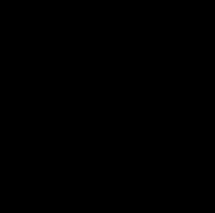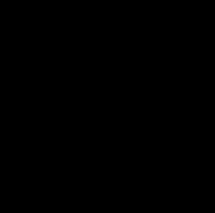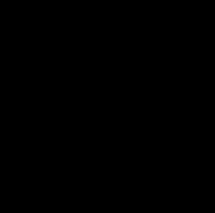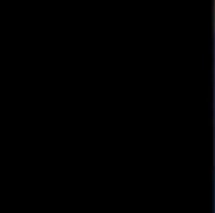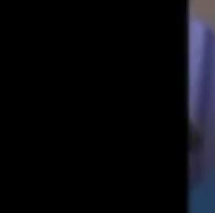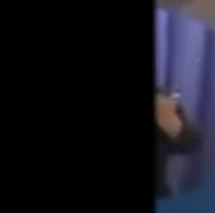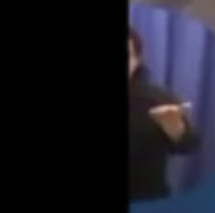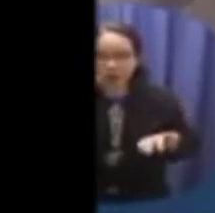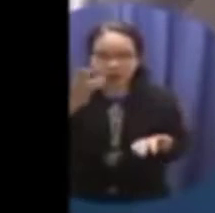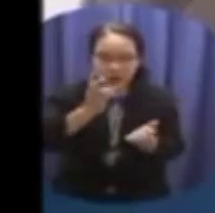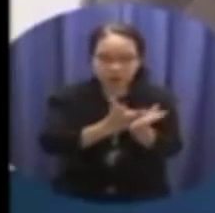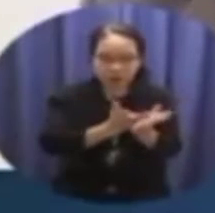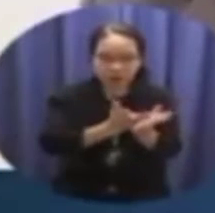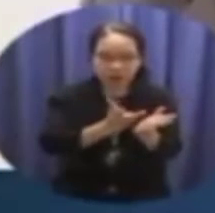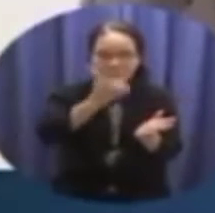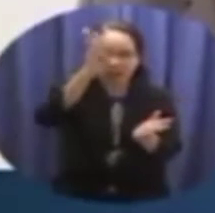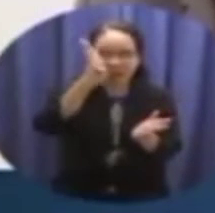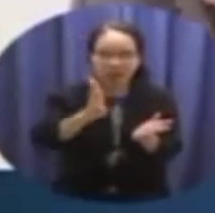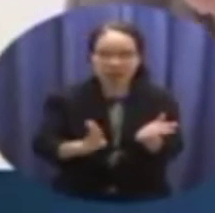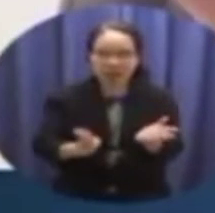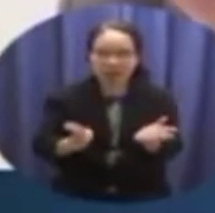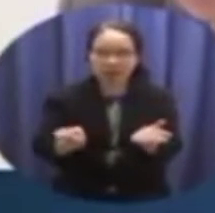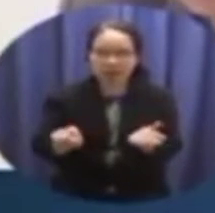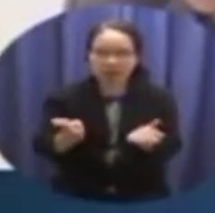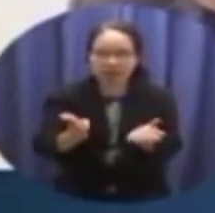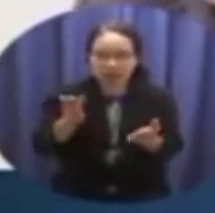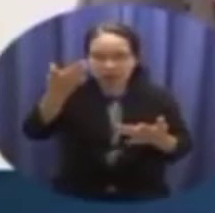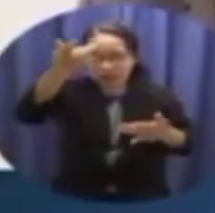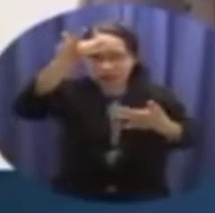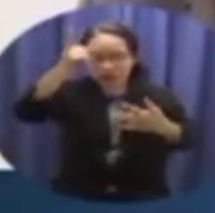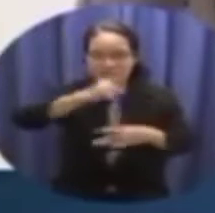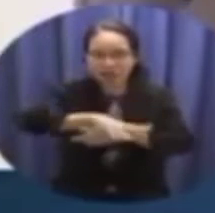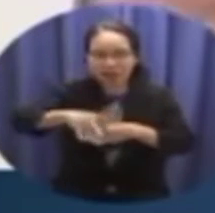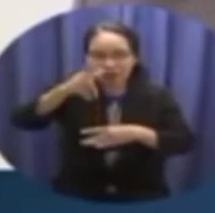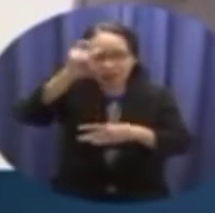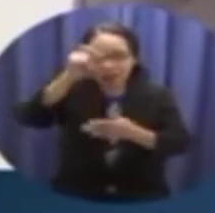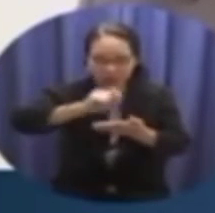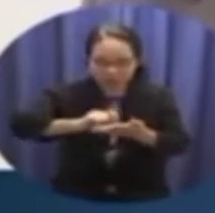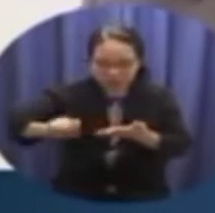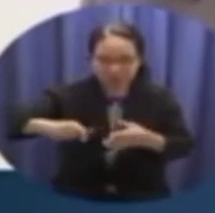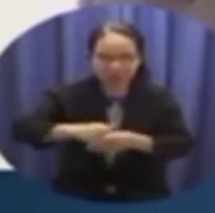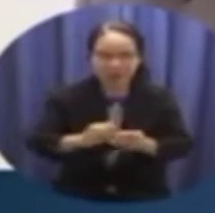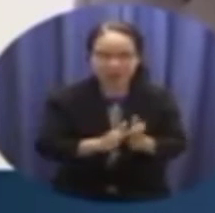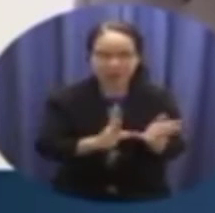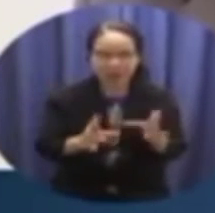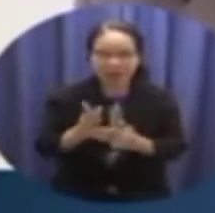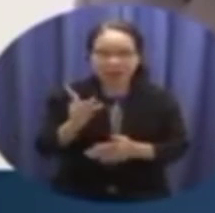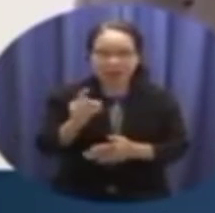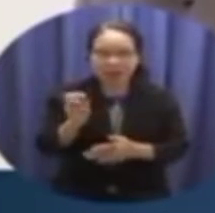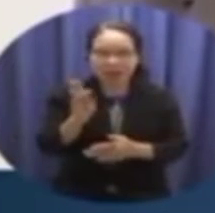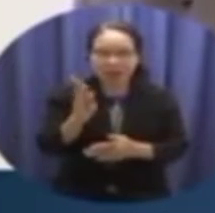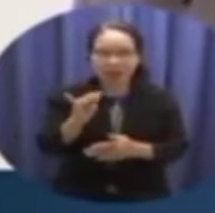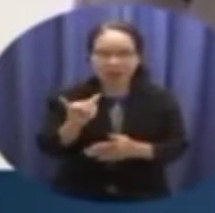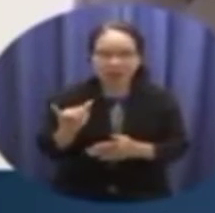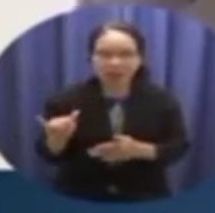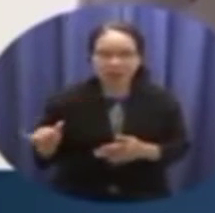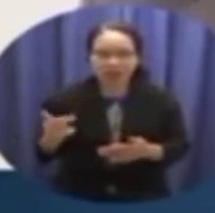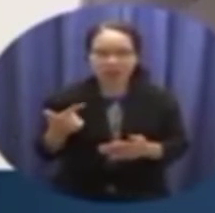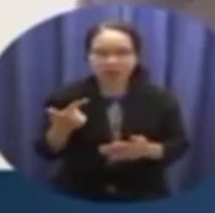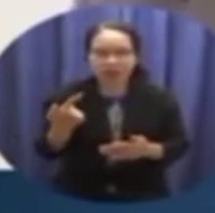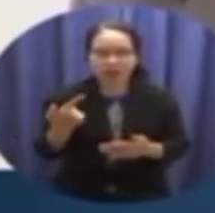Eh, malay mo, kalooban ng Diyos ang pagdating nung salot. Kasi nakasulat sa Biblia sa Deuteronomio,